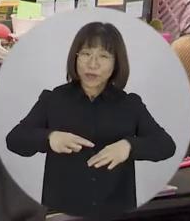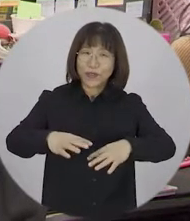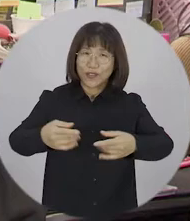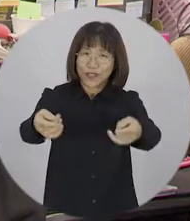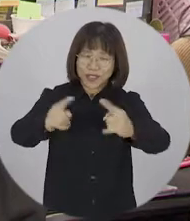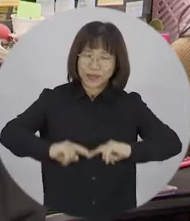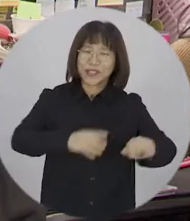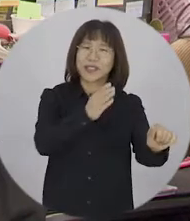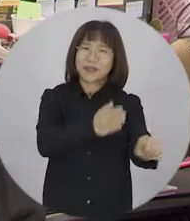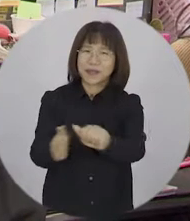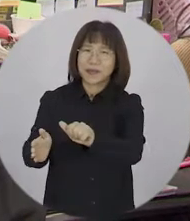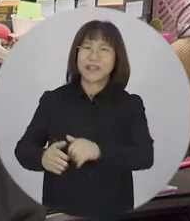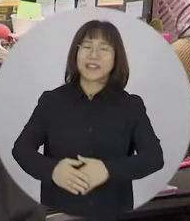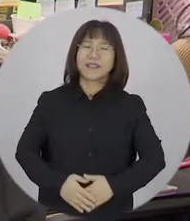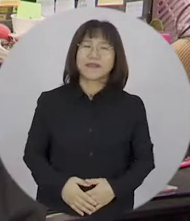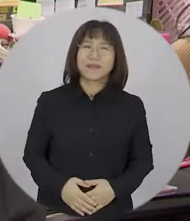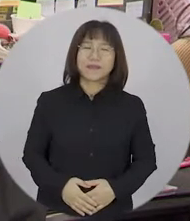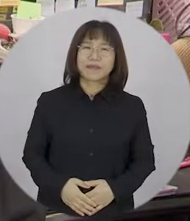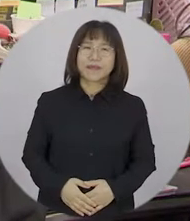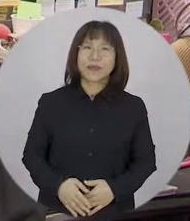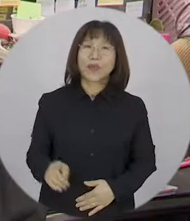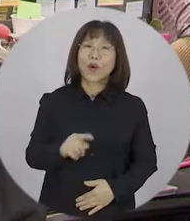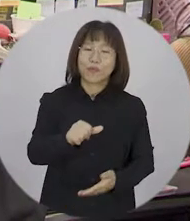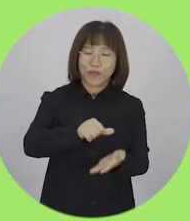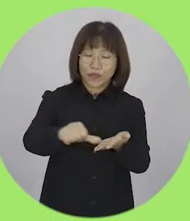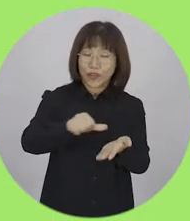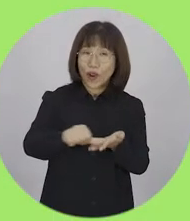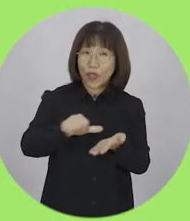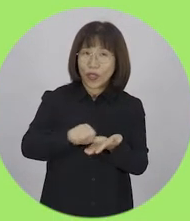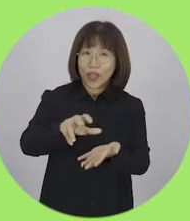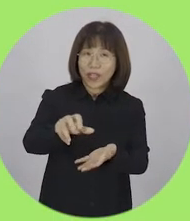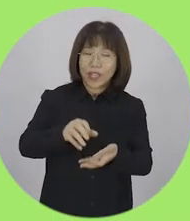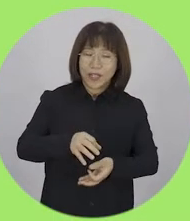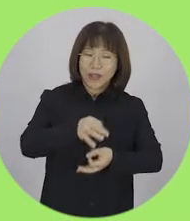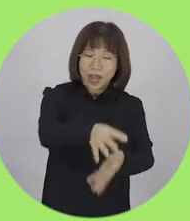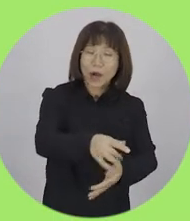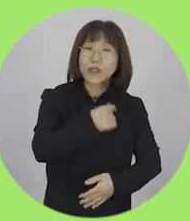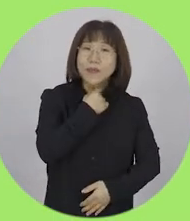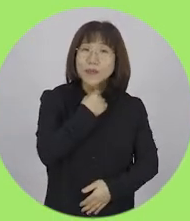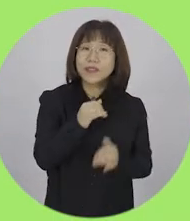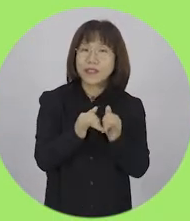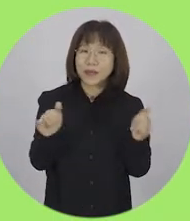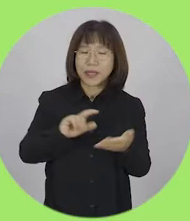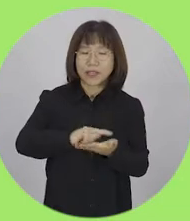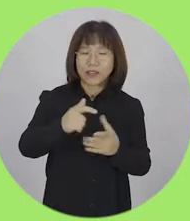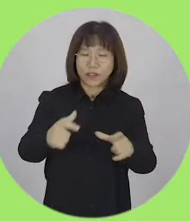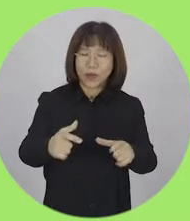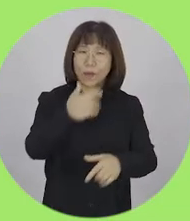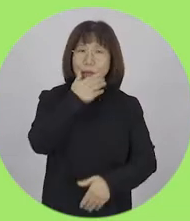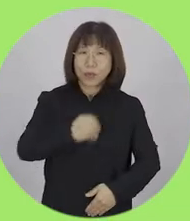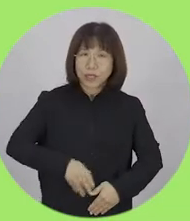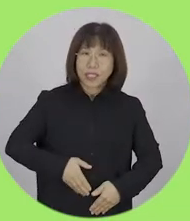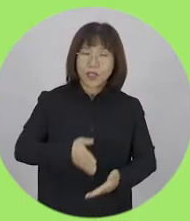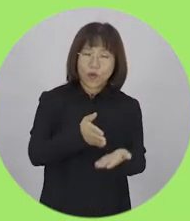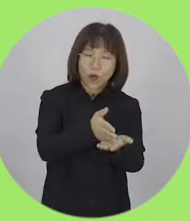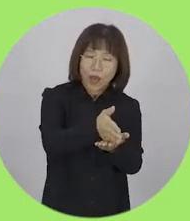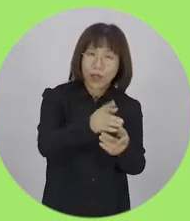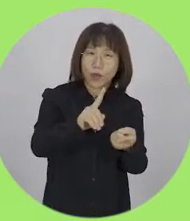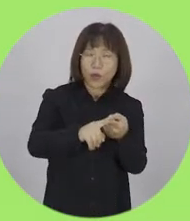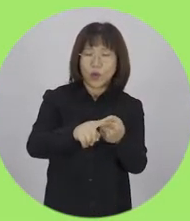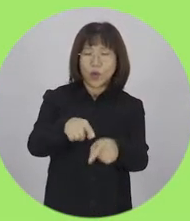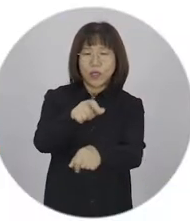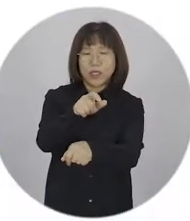행렬에 동참해 주시기를 부탁드립니다. 또한 물품을 기부하는 분들은 강서구청